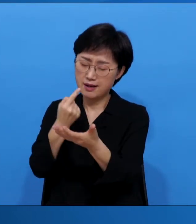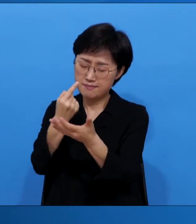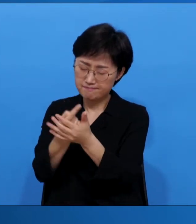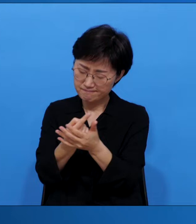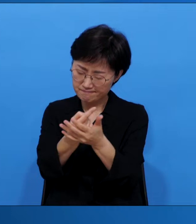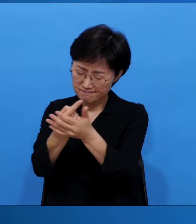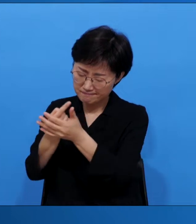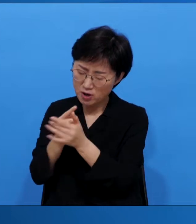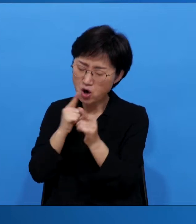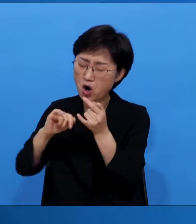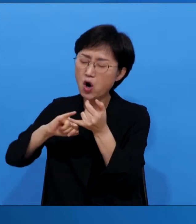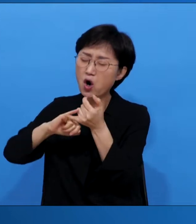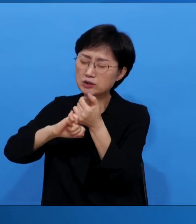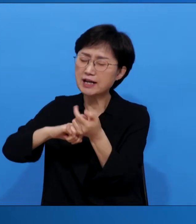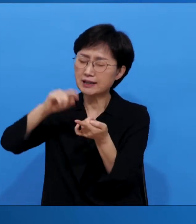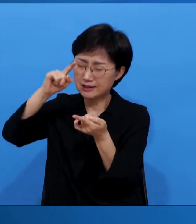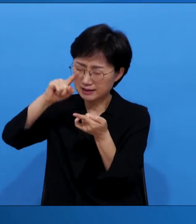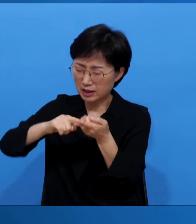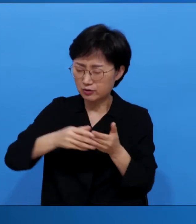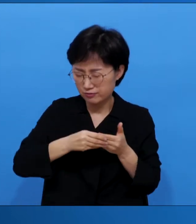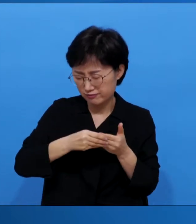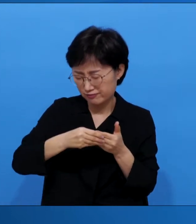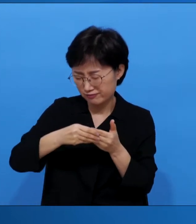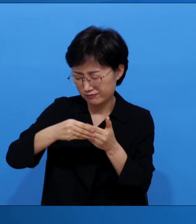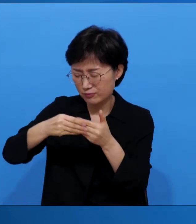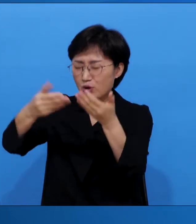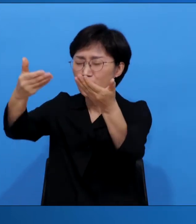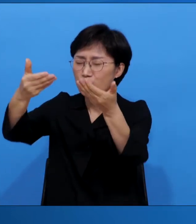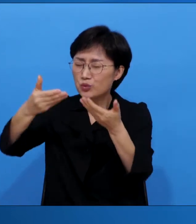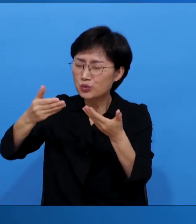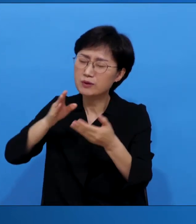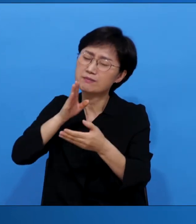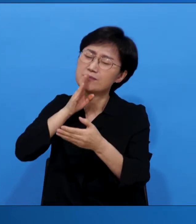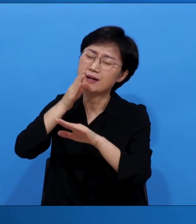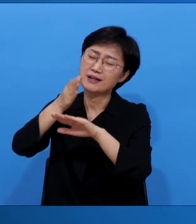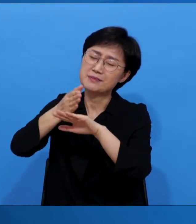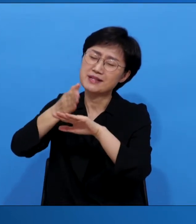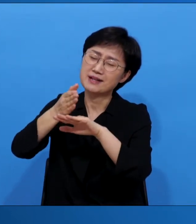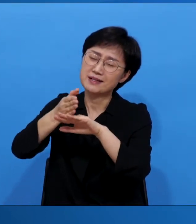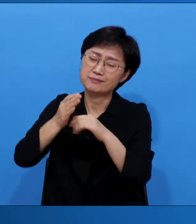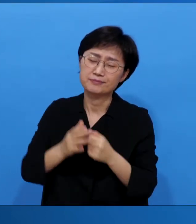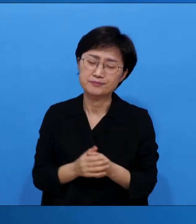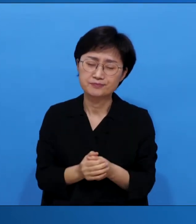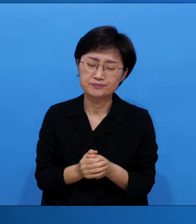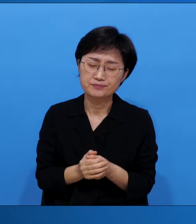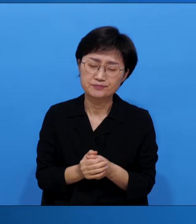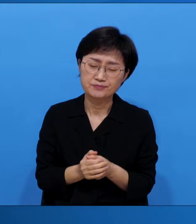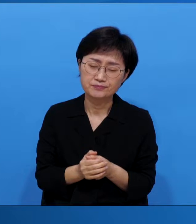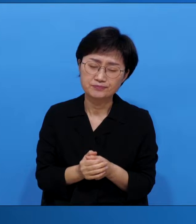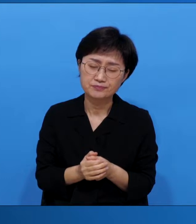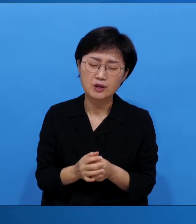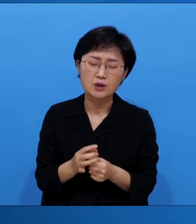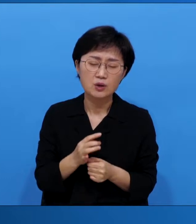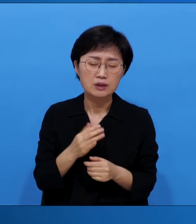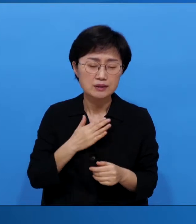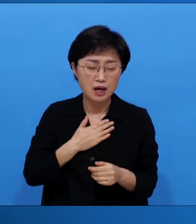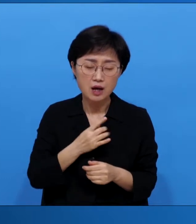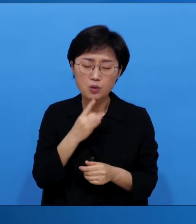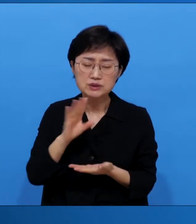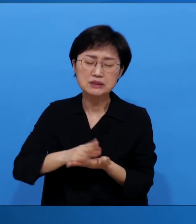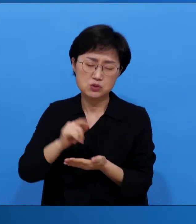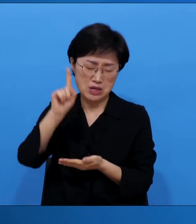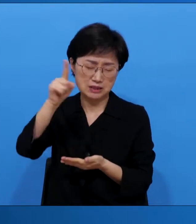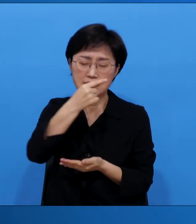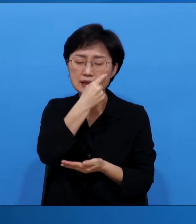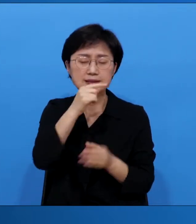하나님께 감사를 드립니다. Thank you, Lord, for leading us on this covenant journey in Christ, even this week. 오직의 증인으로 세우신